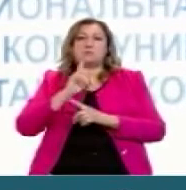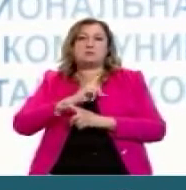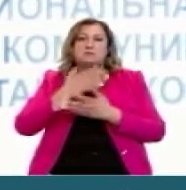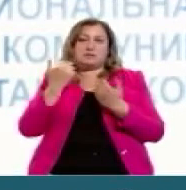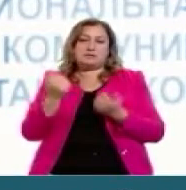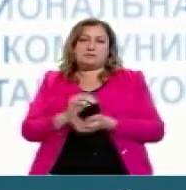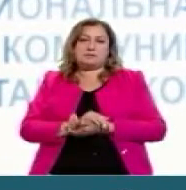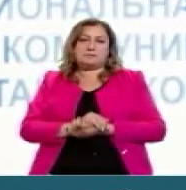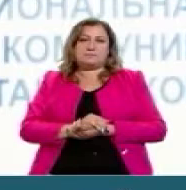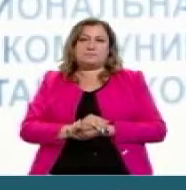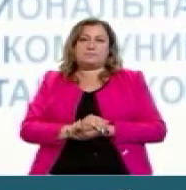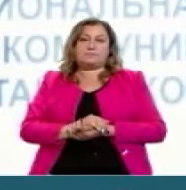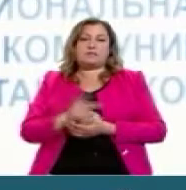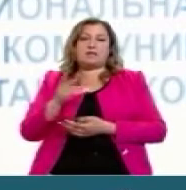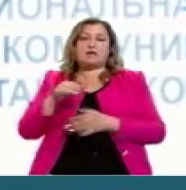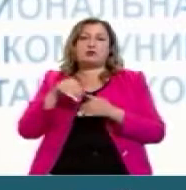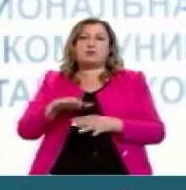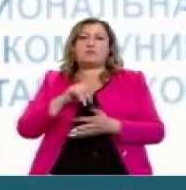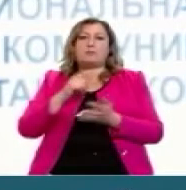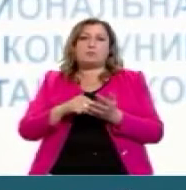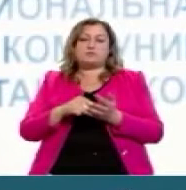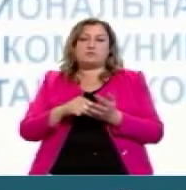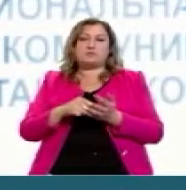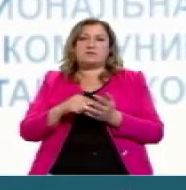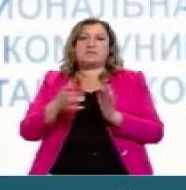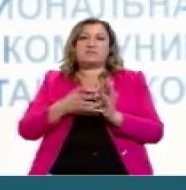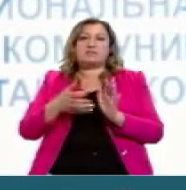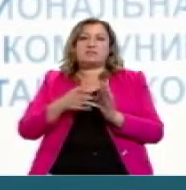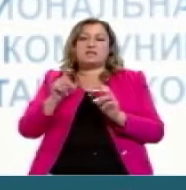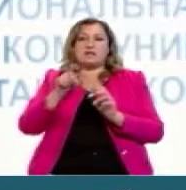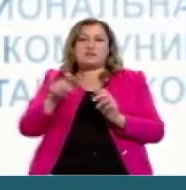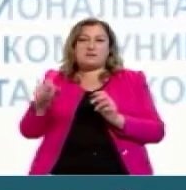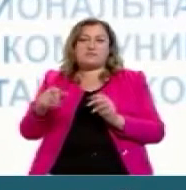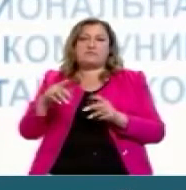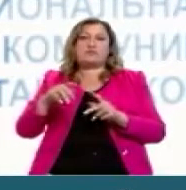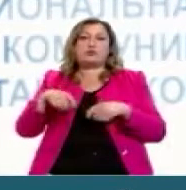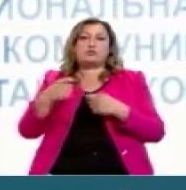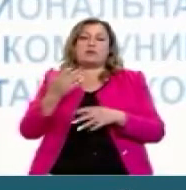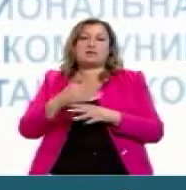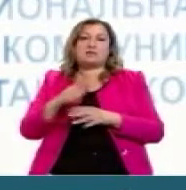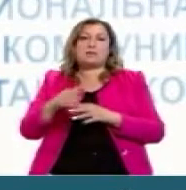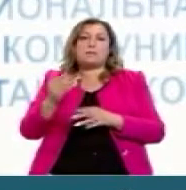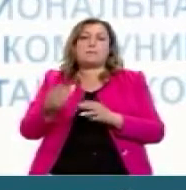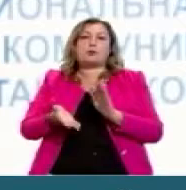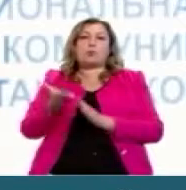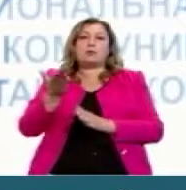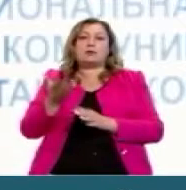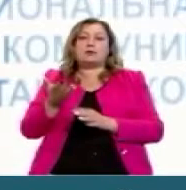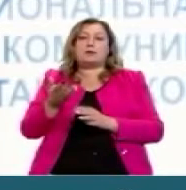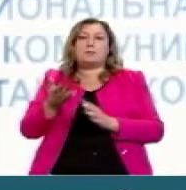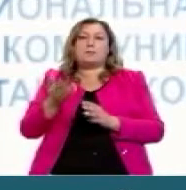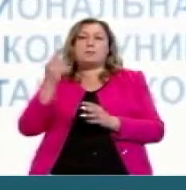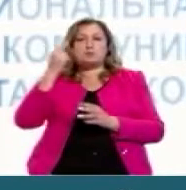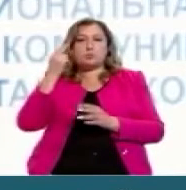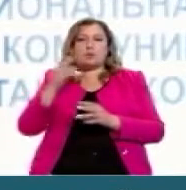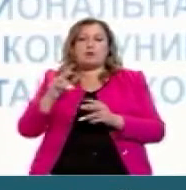не зарегистрировано. Для решения вопроса дефицита кадров выдаются кредиты и подъемные пособия, прибывающим